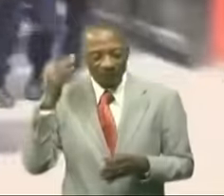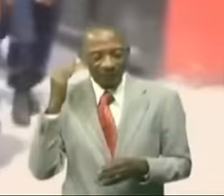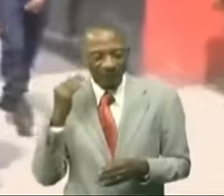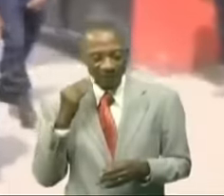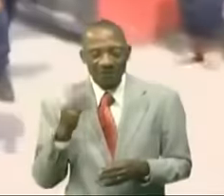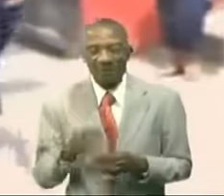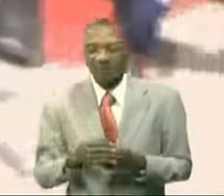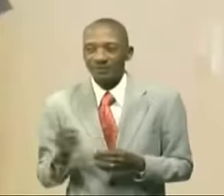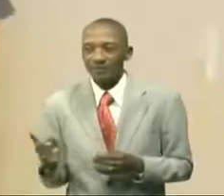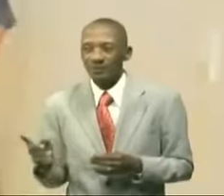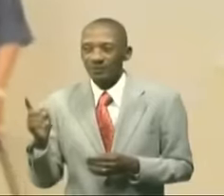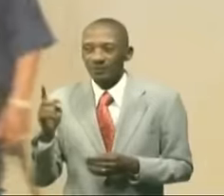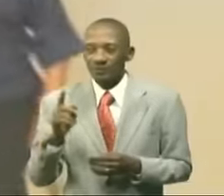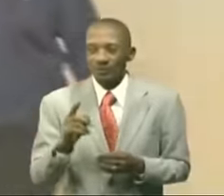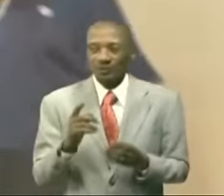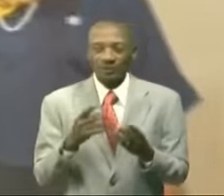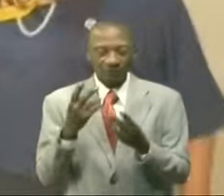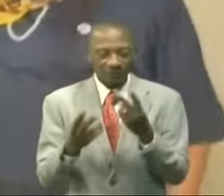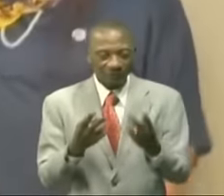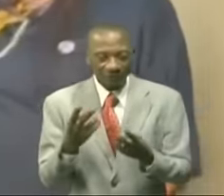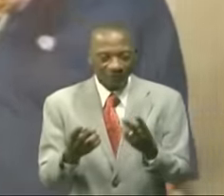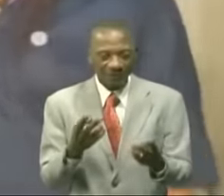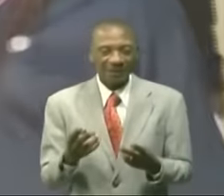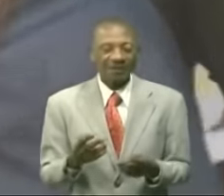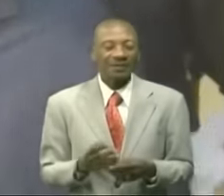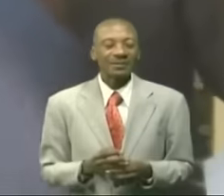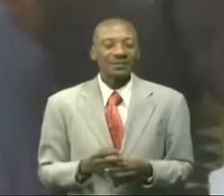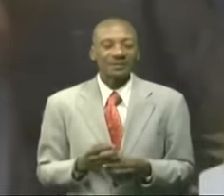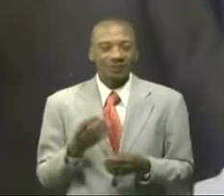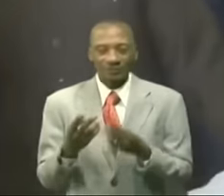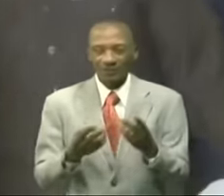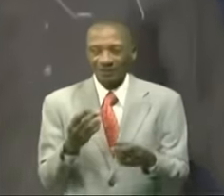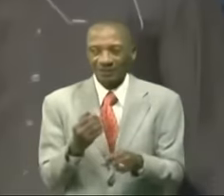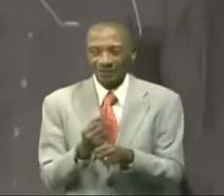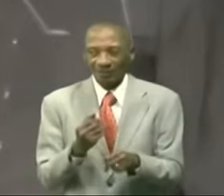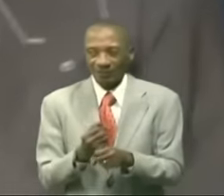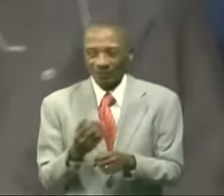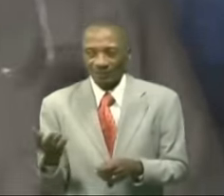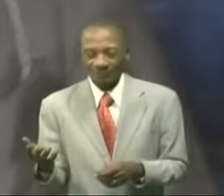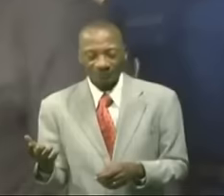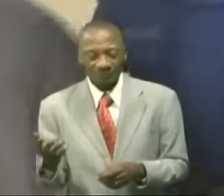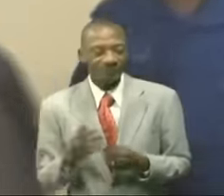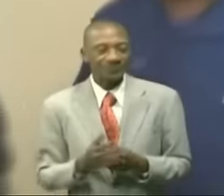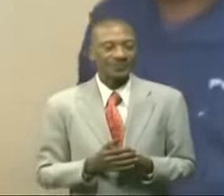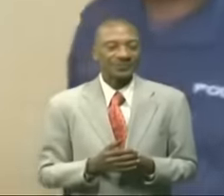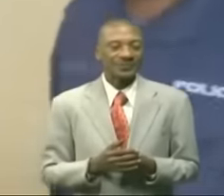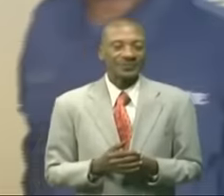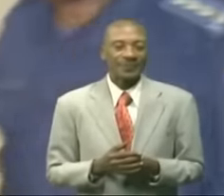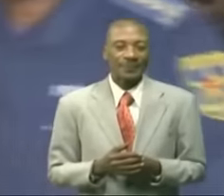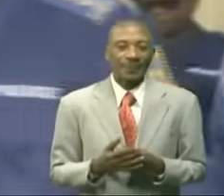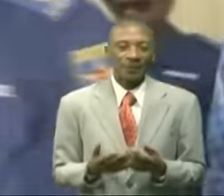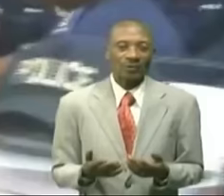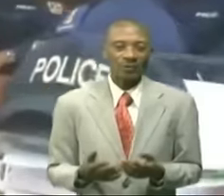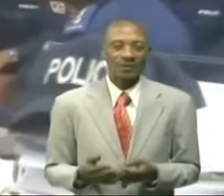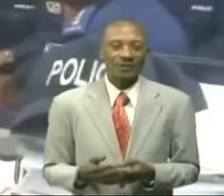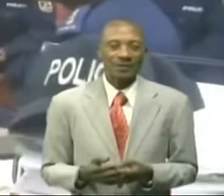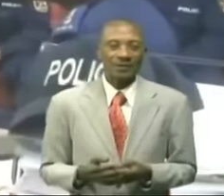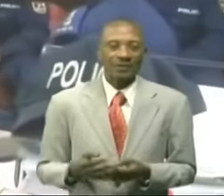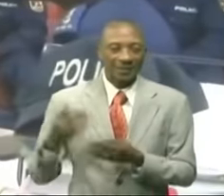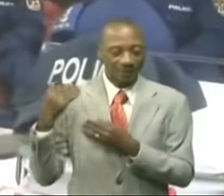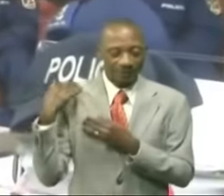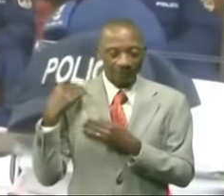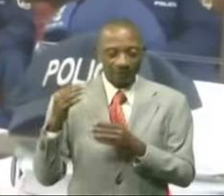Décentralisation, Eugénie Tshiela Kamba, lors de ses différentes tournées. Ces jours, le numéro 2 de la territoriale s'est rendu